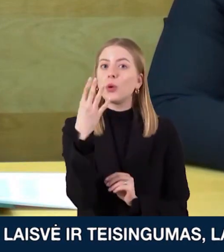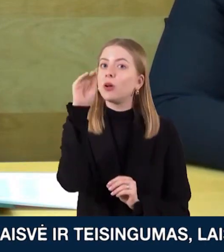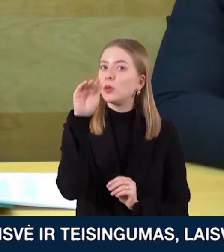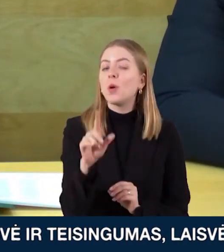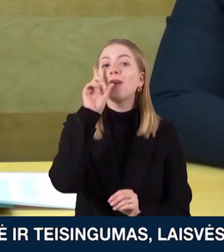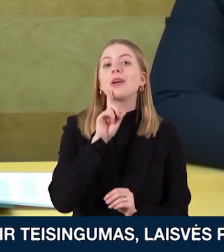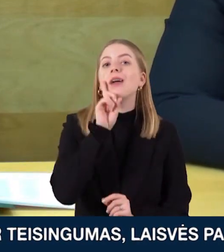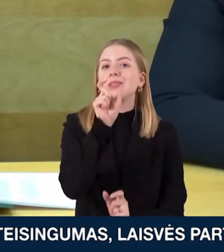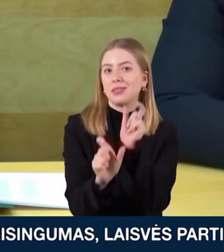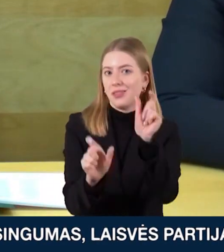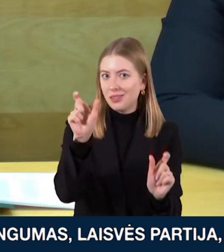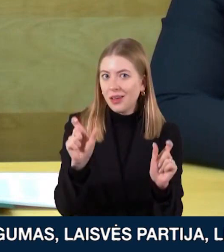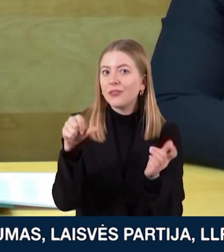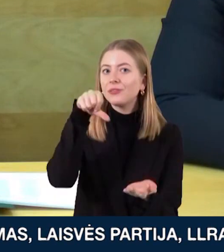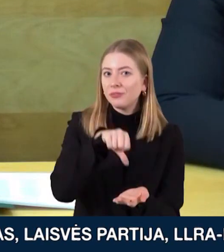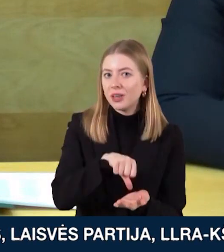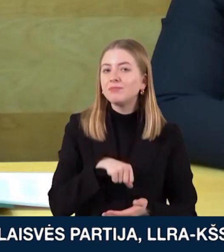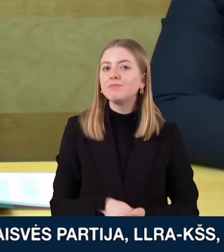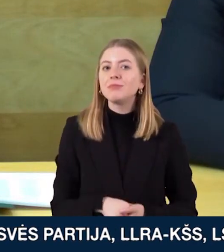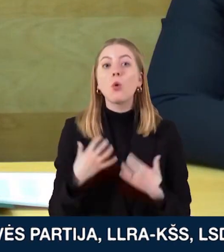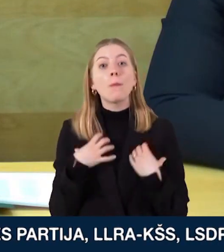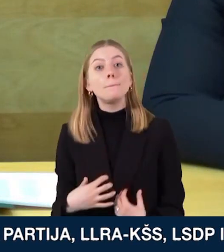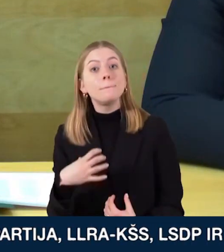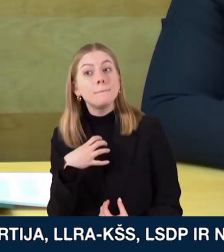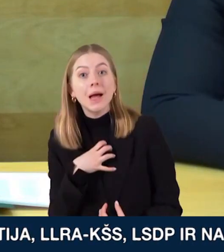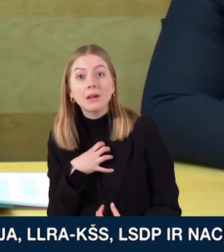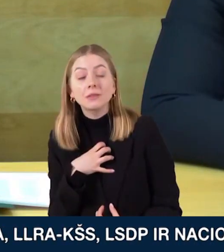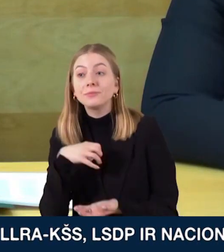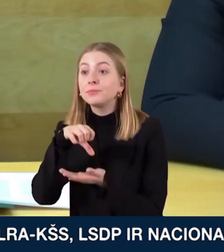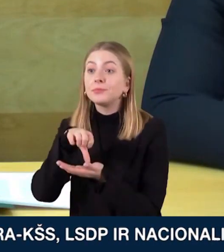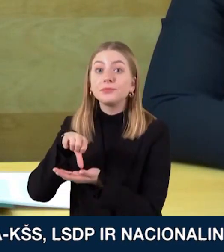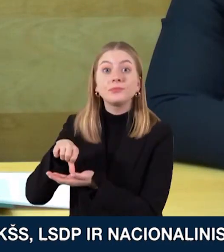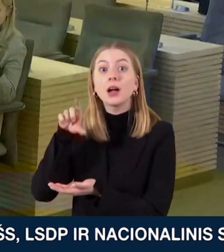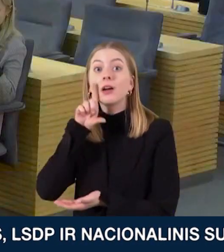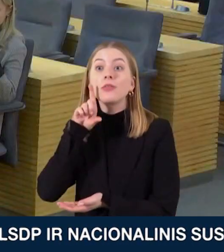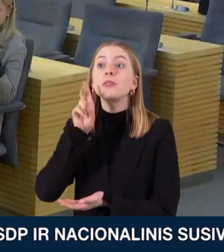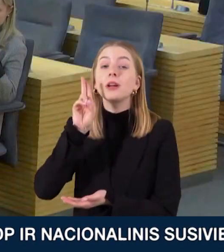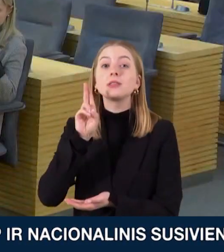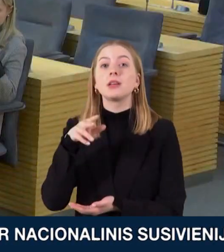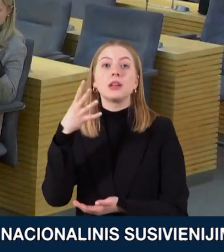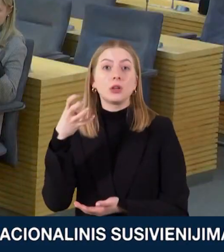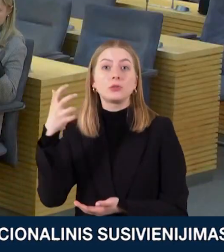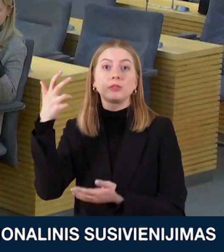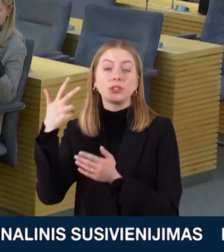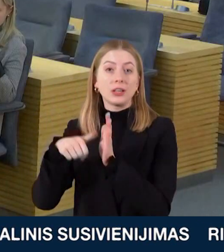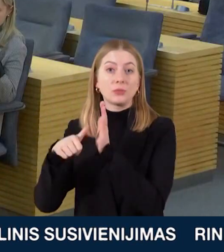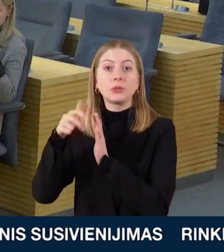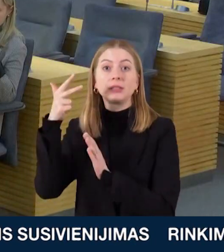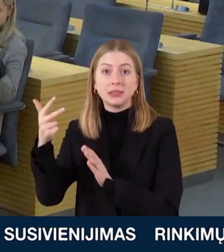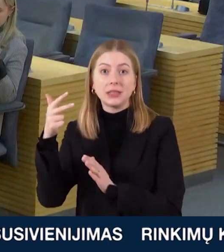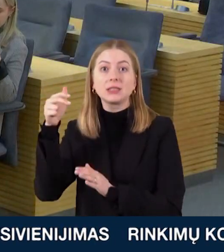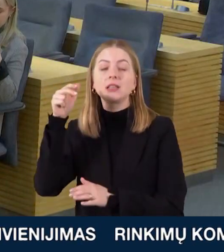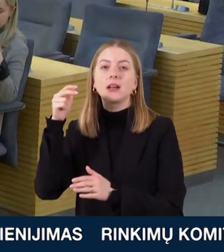iš jų kandidatavo į merus 433 kandidatai. Rinkimus stebėjo